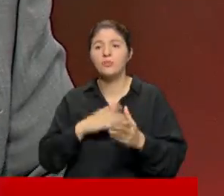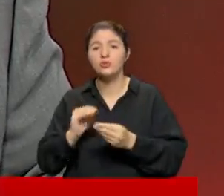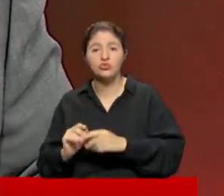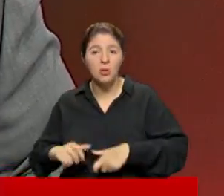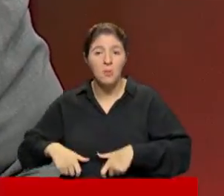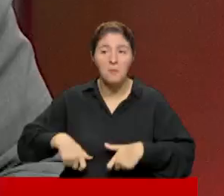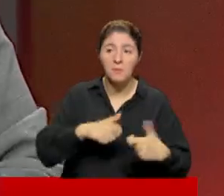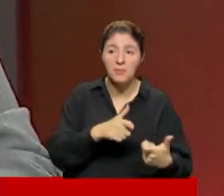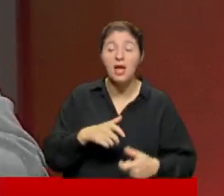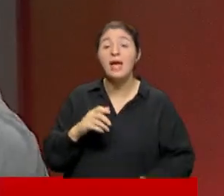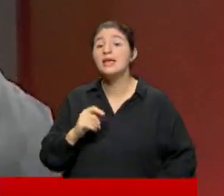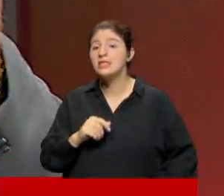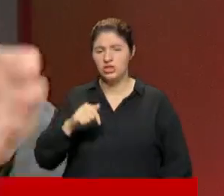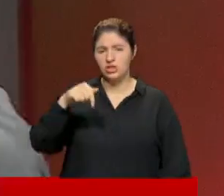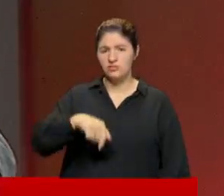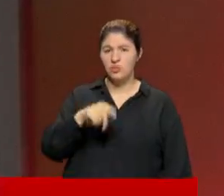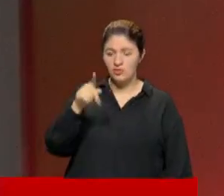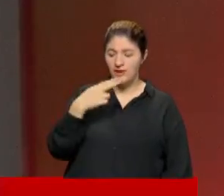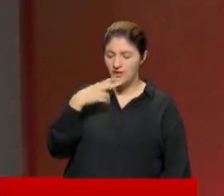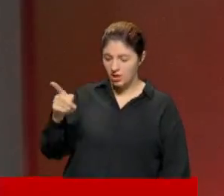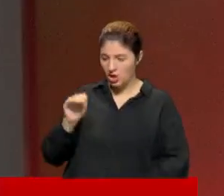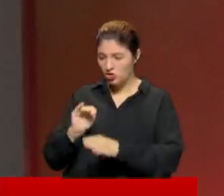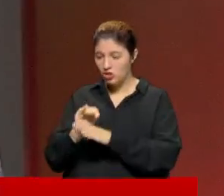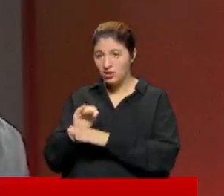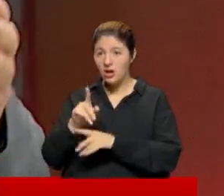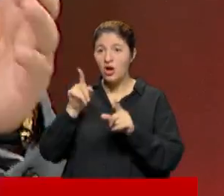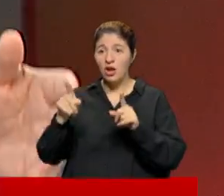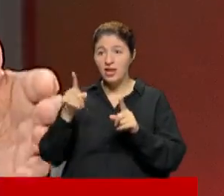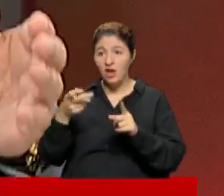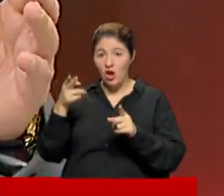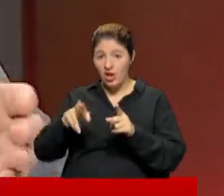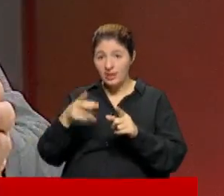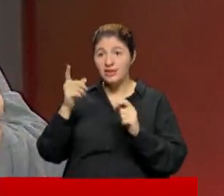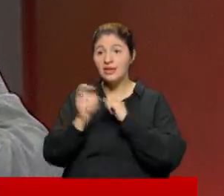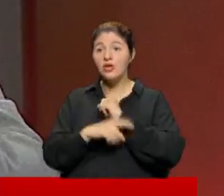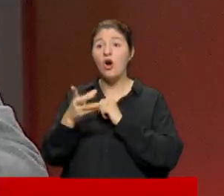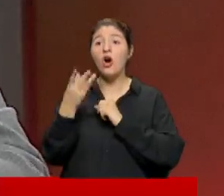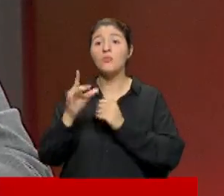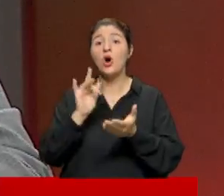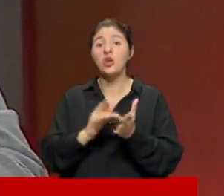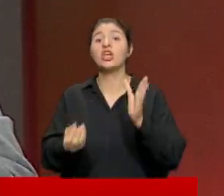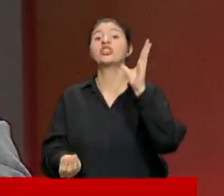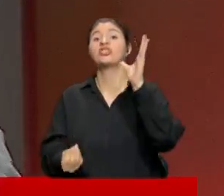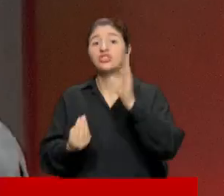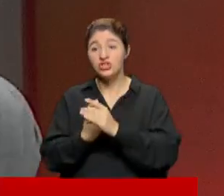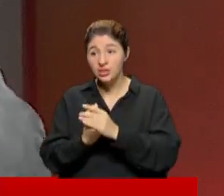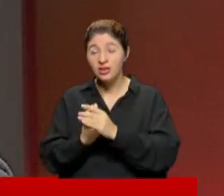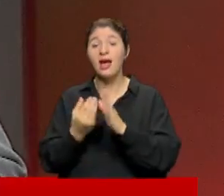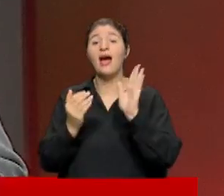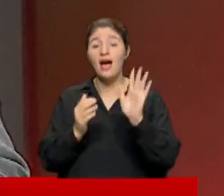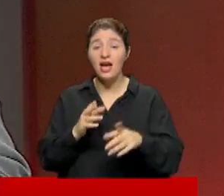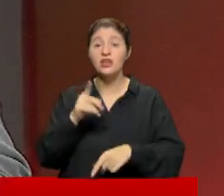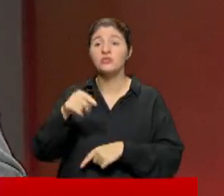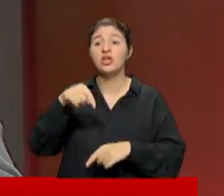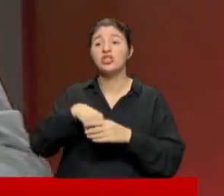suçladı şimdi bu kadının yaşadığı orada ölen terörist olmadığı ortaya çıktı şimdi Süleyman